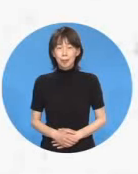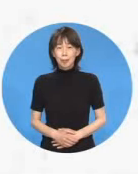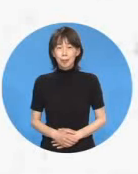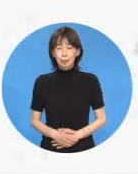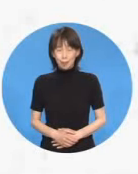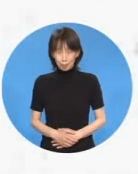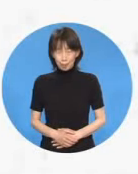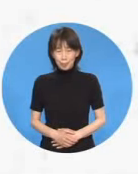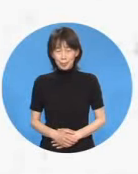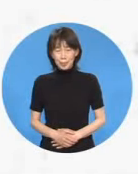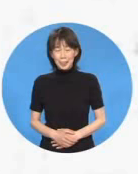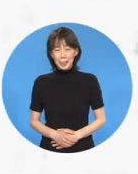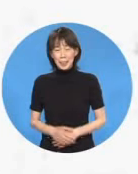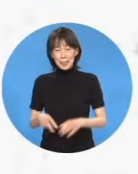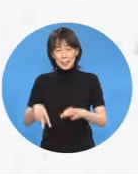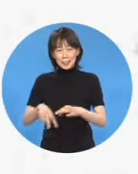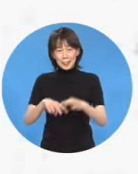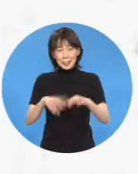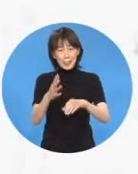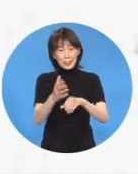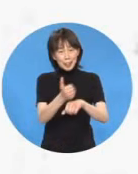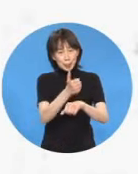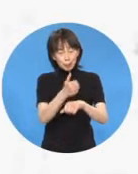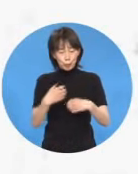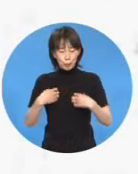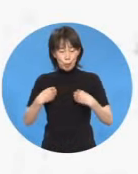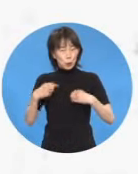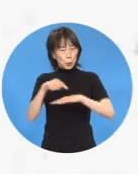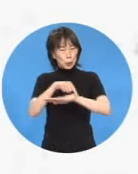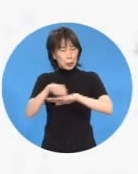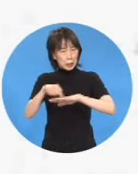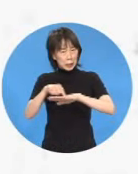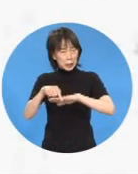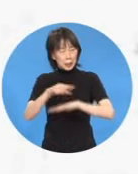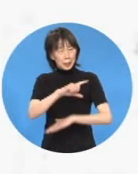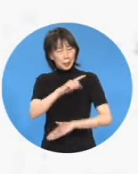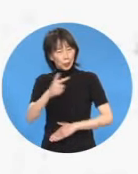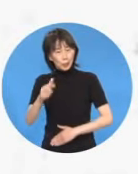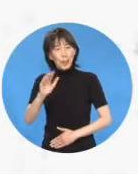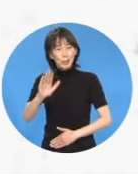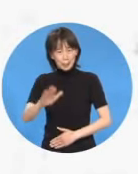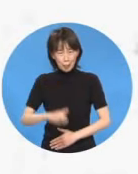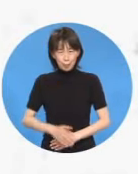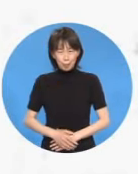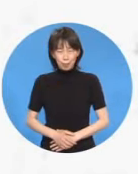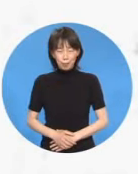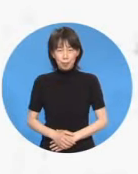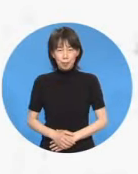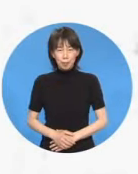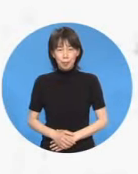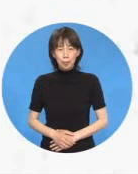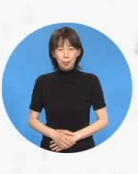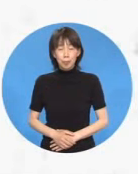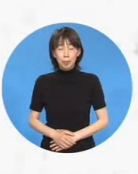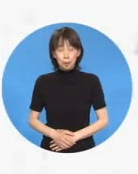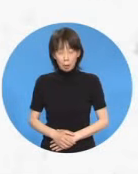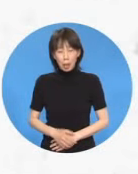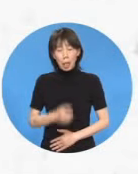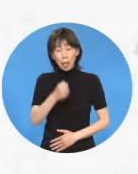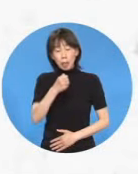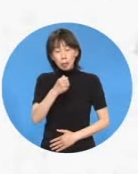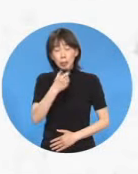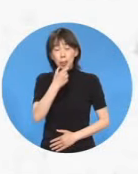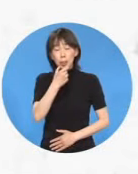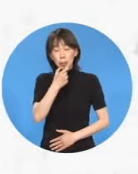ですサッカー選手にファッションデザイナーギターのなど色々ありましたね